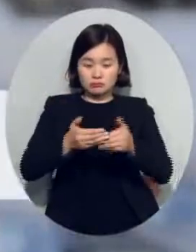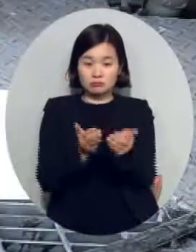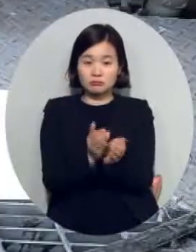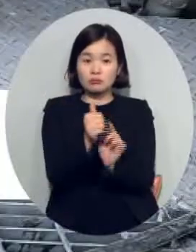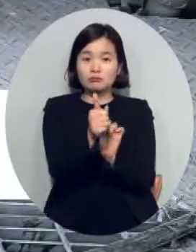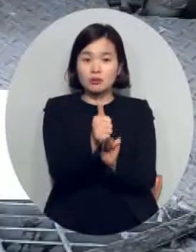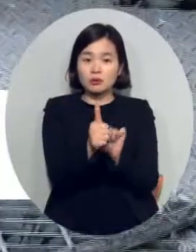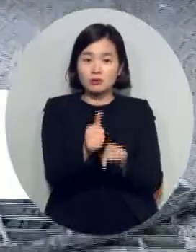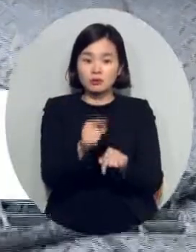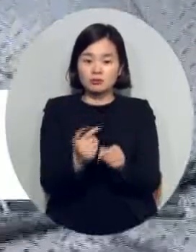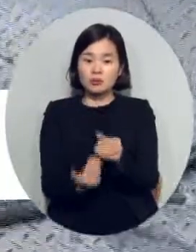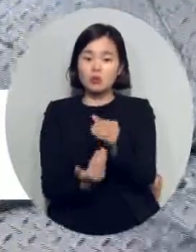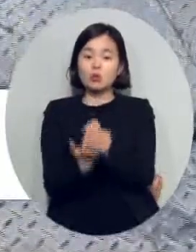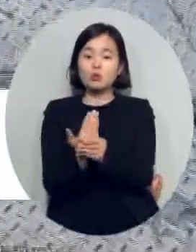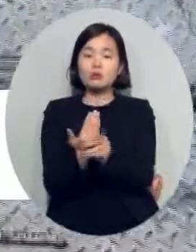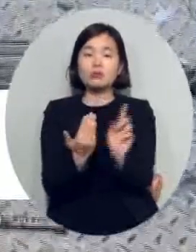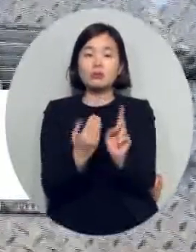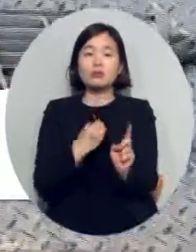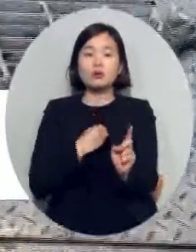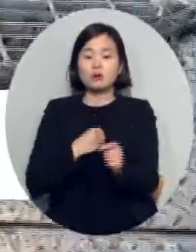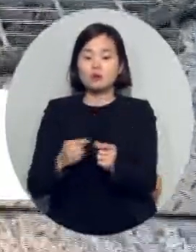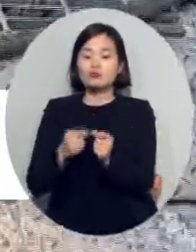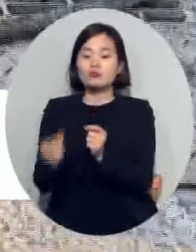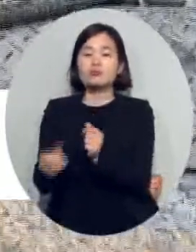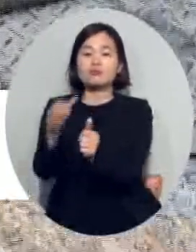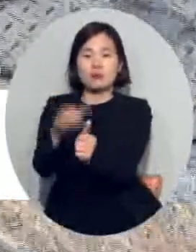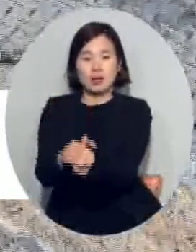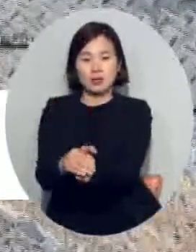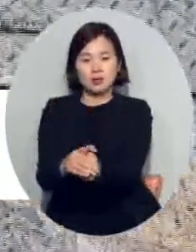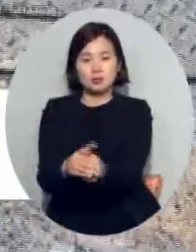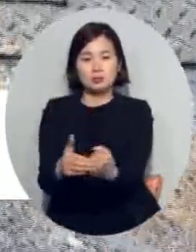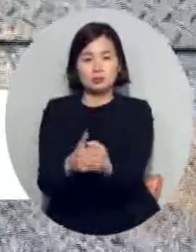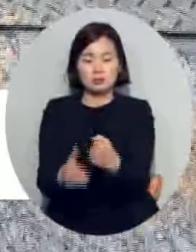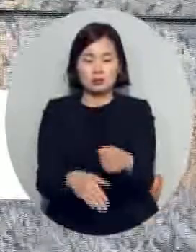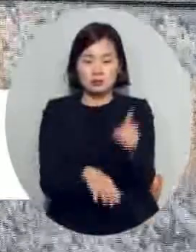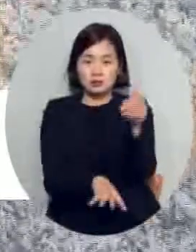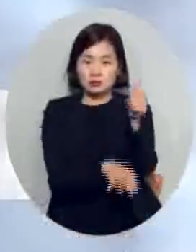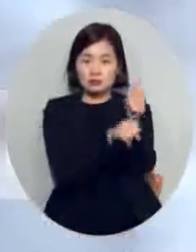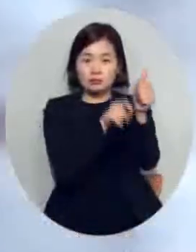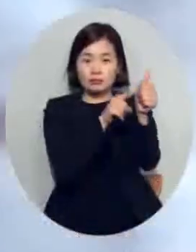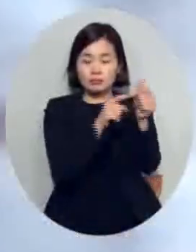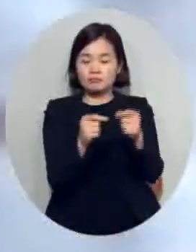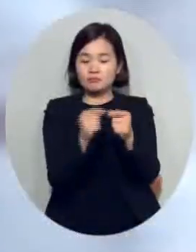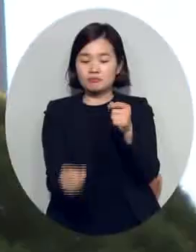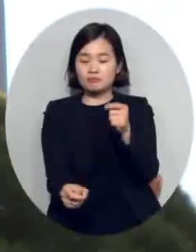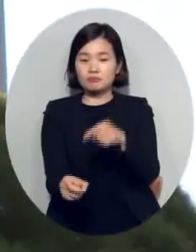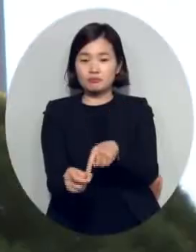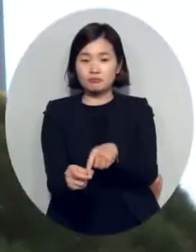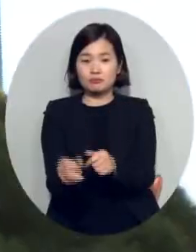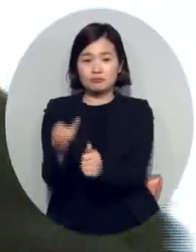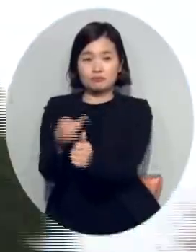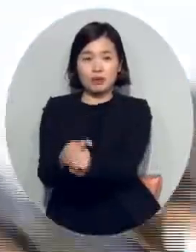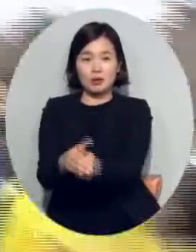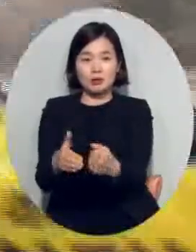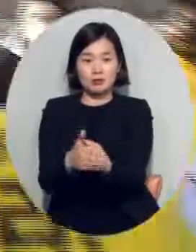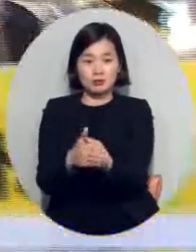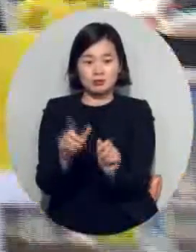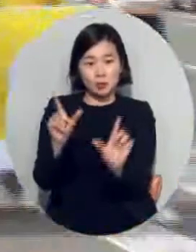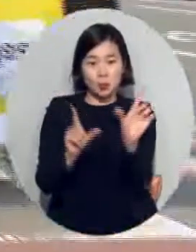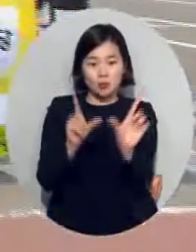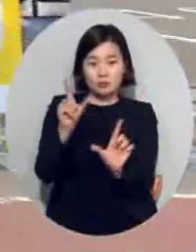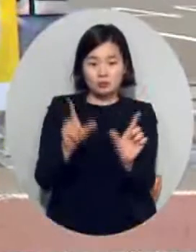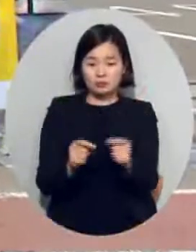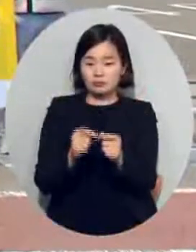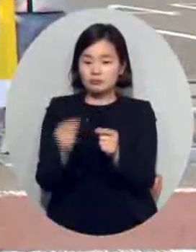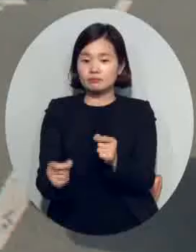사고는 위험의 외주화 에 의한 것이라고 비판했습니다 원천과 하청 의 수직적인 구조 속에서 하청 노동자가 위험에